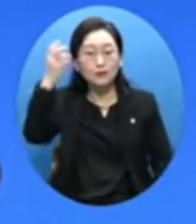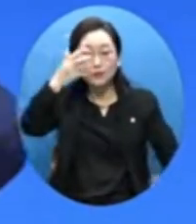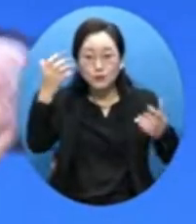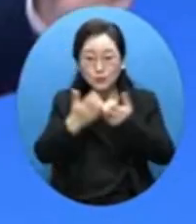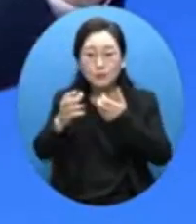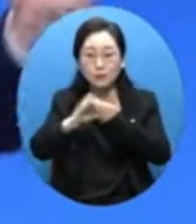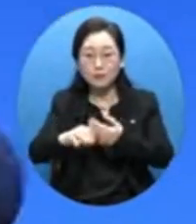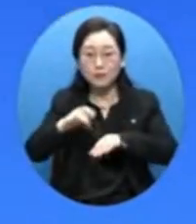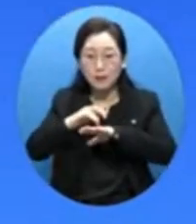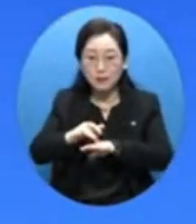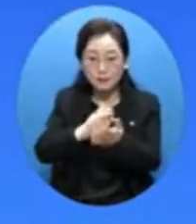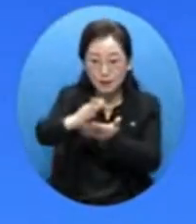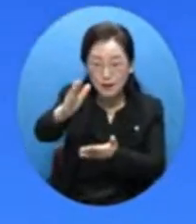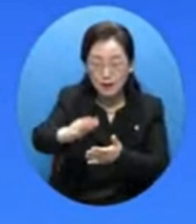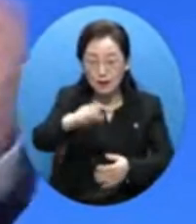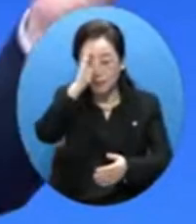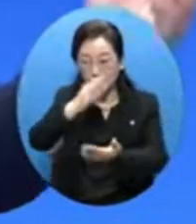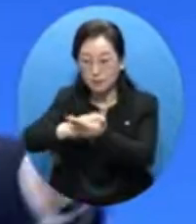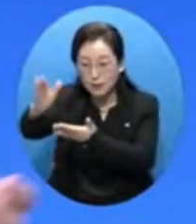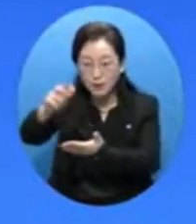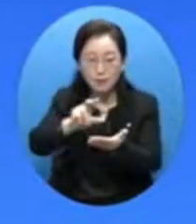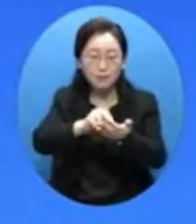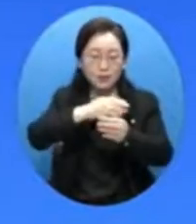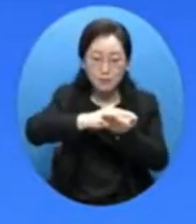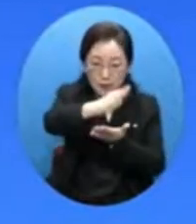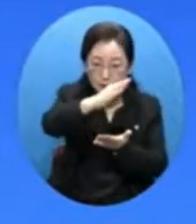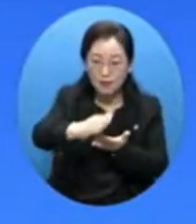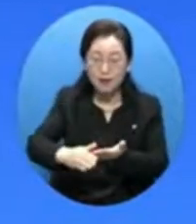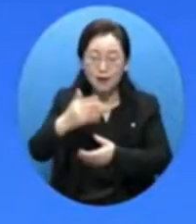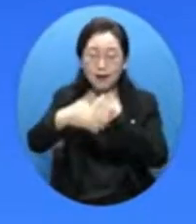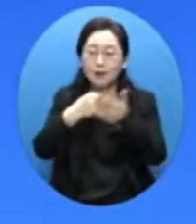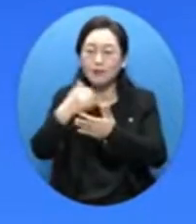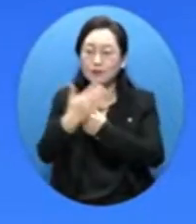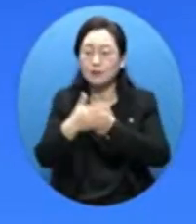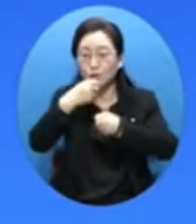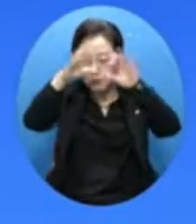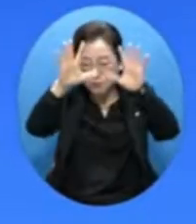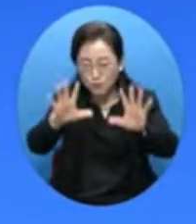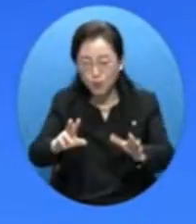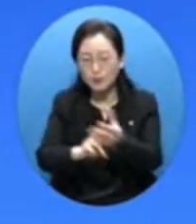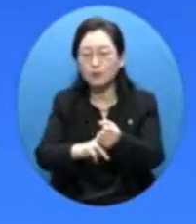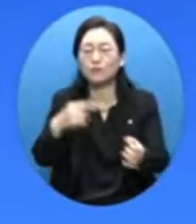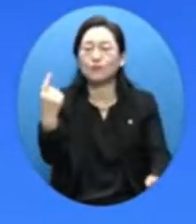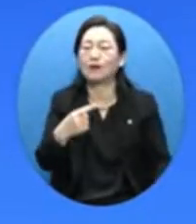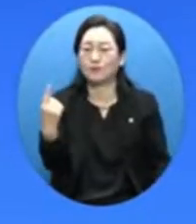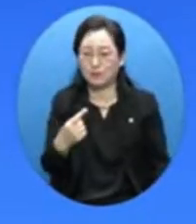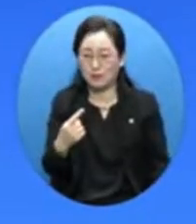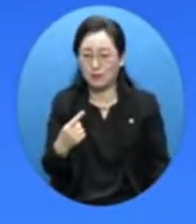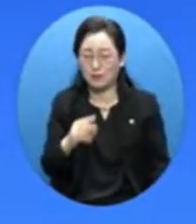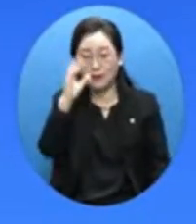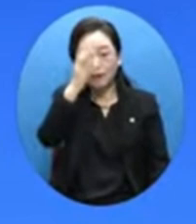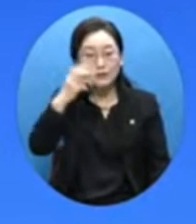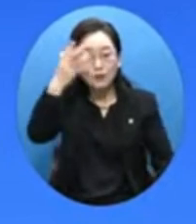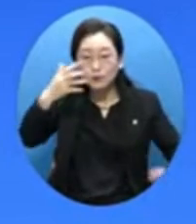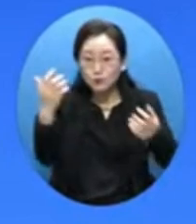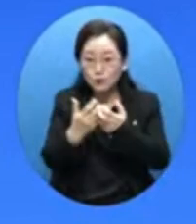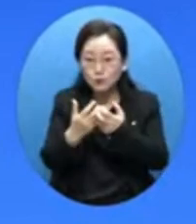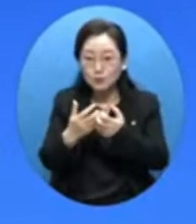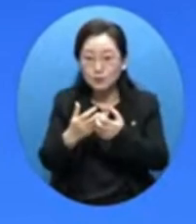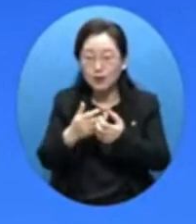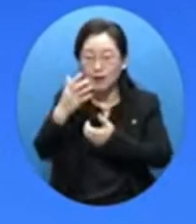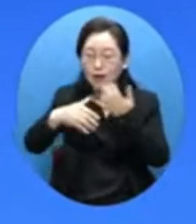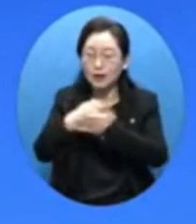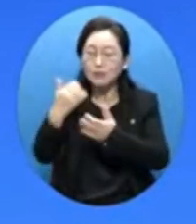흑암의 권세가 물러가고 병이 떠나가고 문제 해결되고 하나님의 은혜와 축복과 기적이 임하게 되는 것입니다. 성령 충만 받을 때 하나님의 은혜가